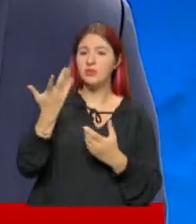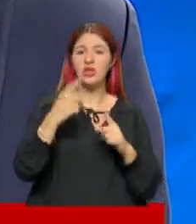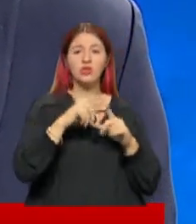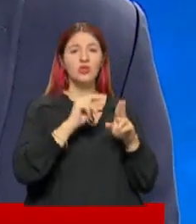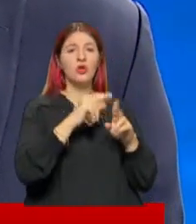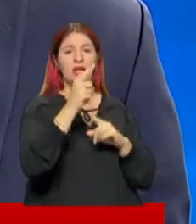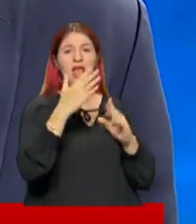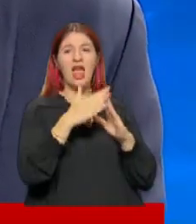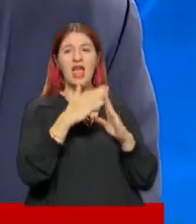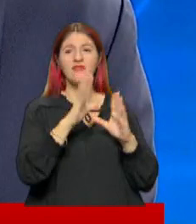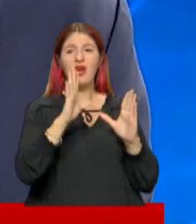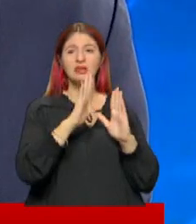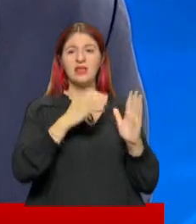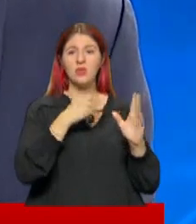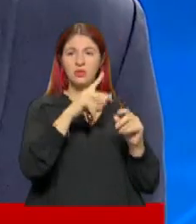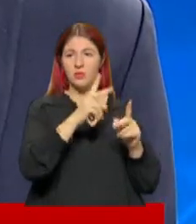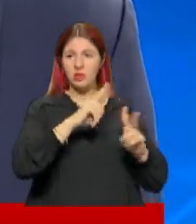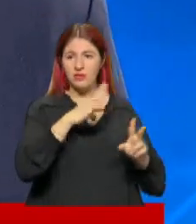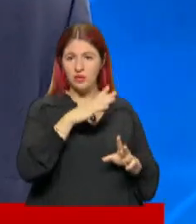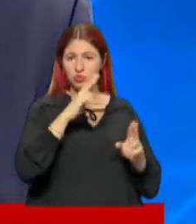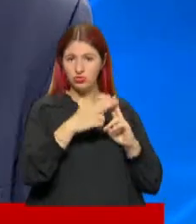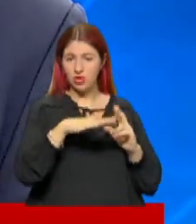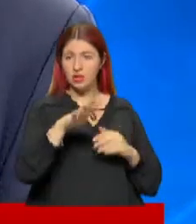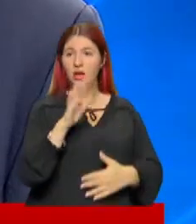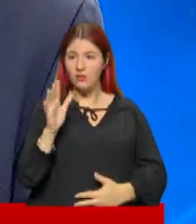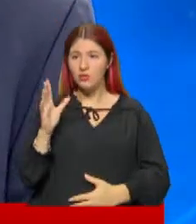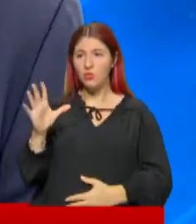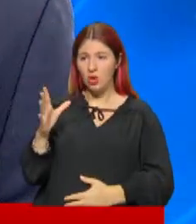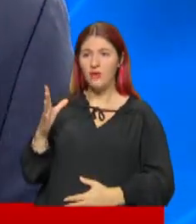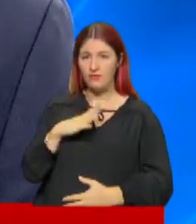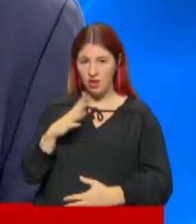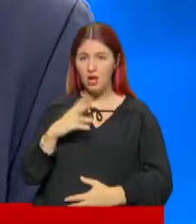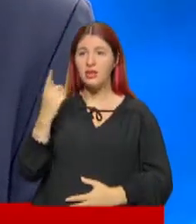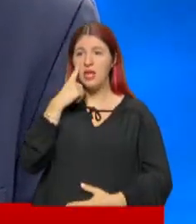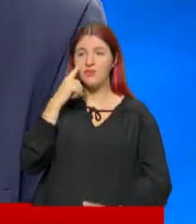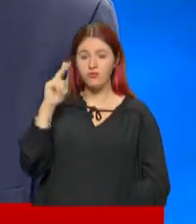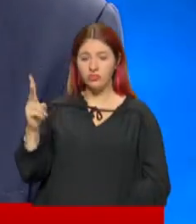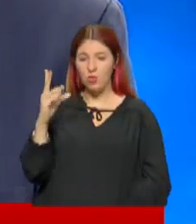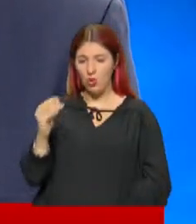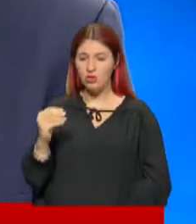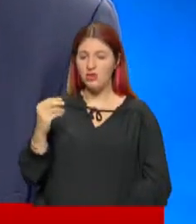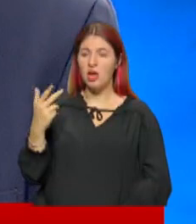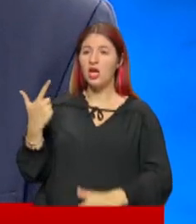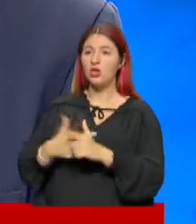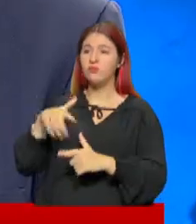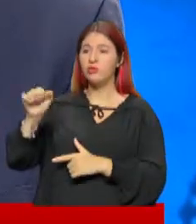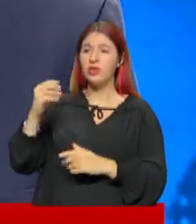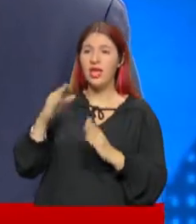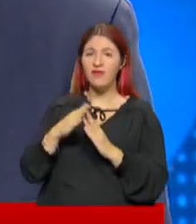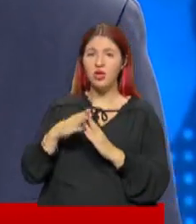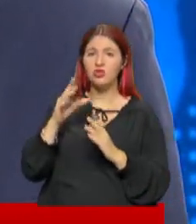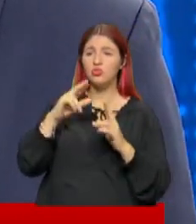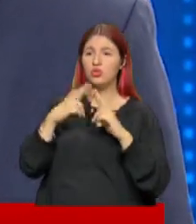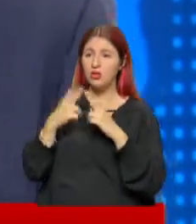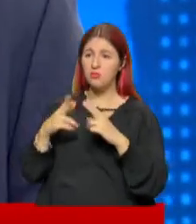sahibi olduğu gibi bir model dünyada var mı? Var, var, var. Böyle modeller, ya kamuya ait kiralanabilen evler dünyanın pek